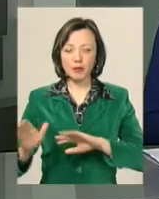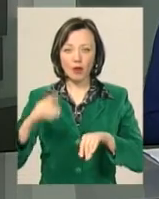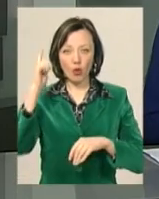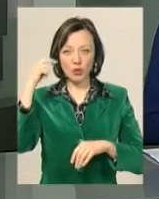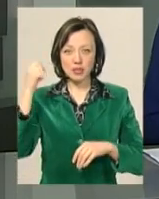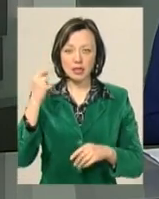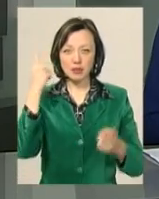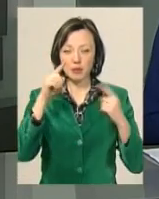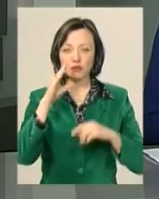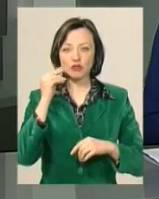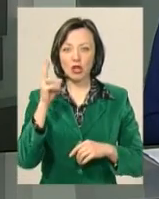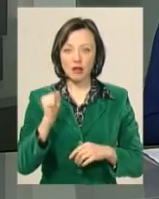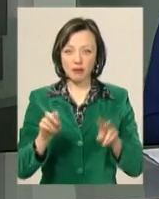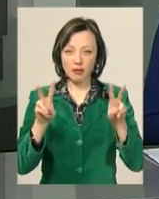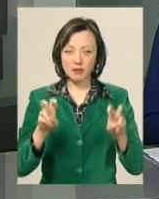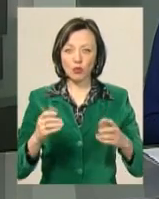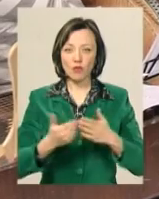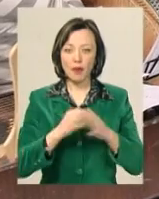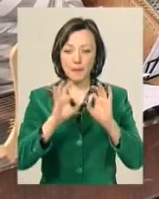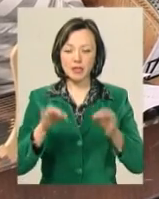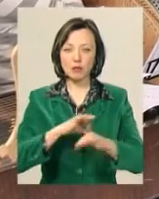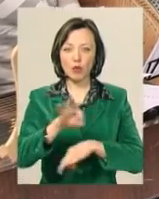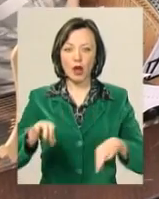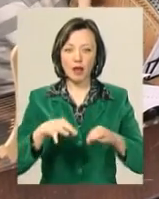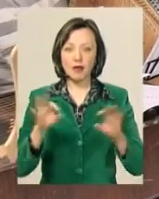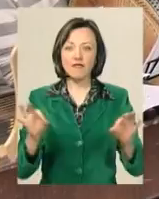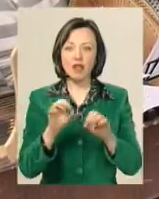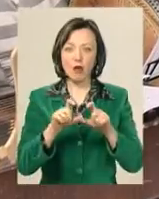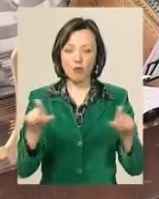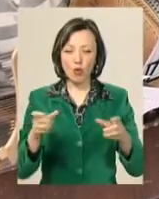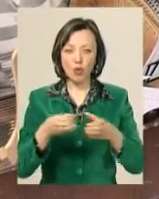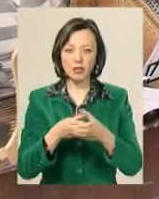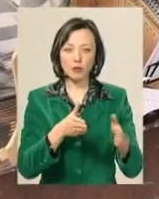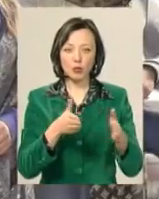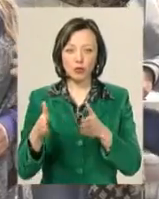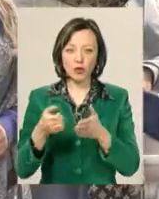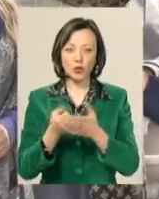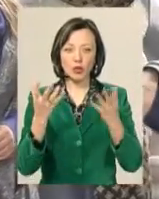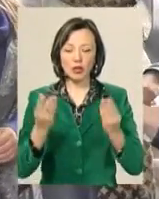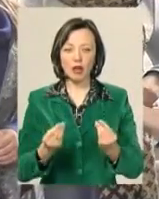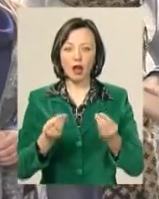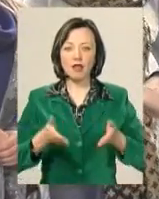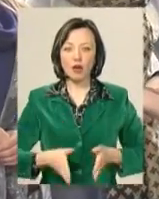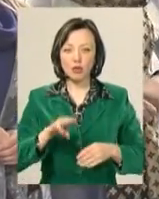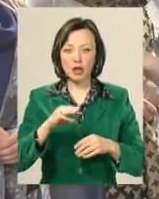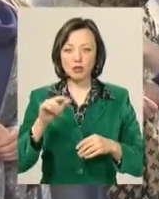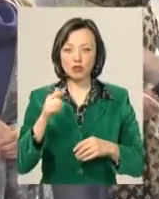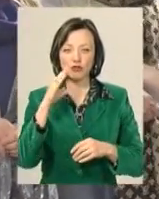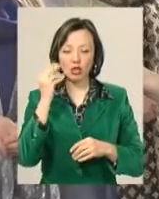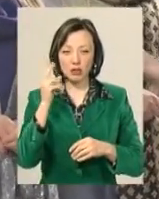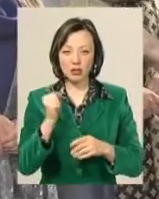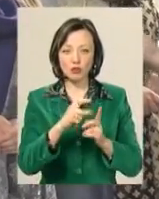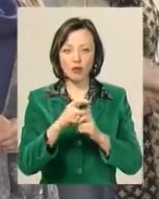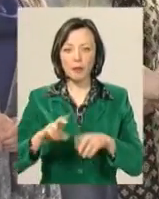Козацький міф Шевченка – так називається новий мистецький проєкт Хмельницької філармонії. Колектив підготував його до дня народження Тараса Шевченка. За